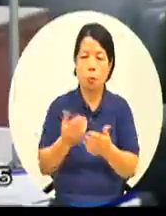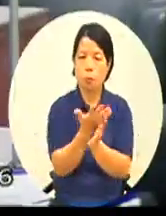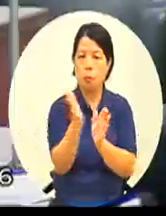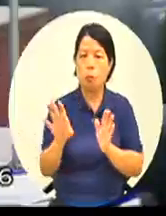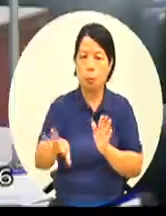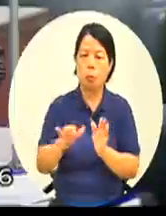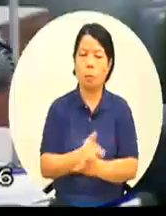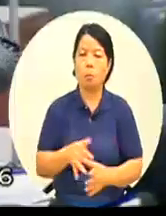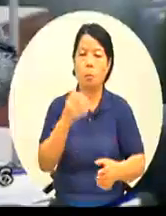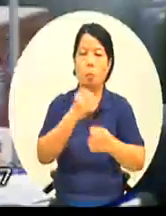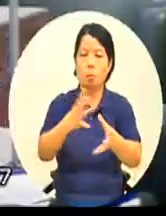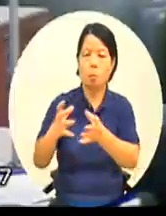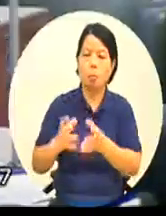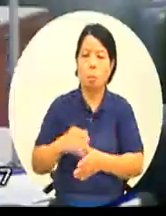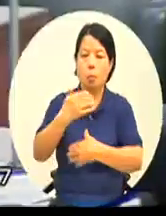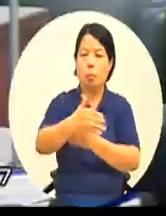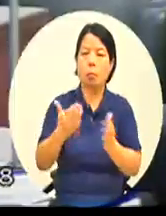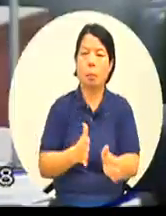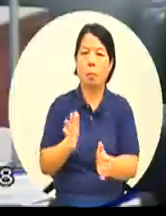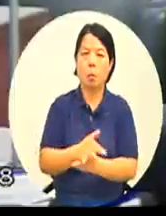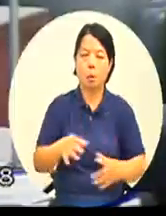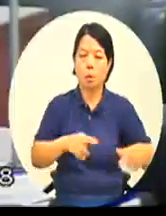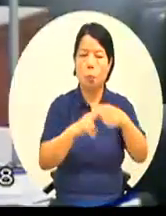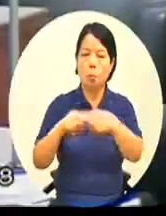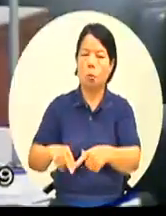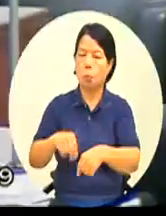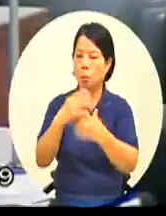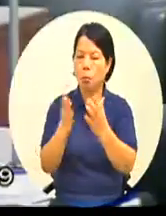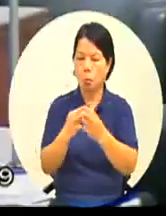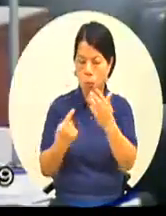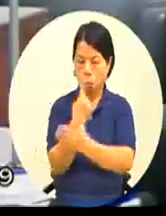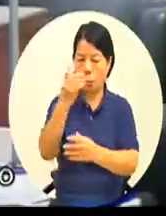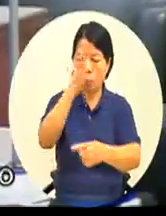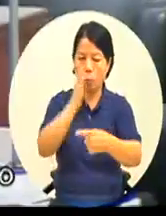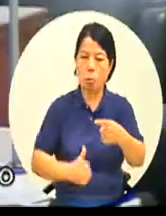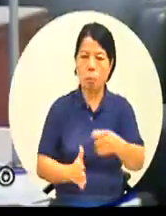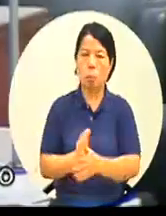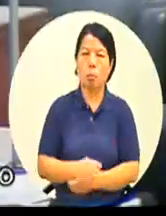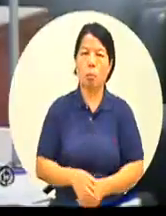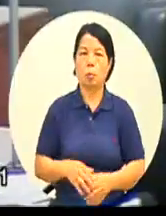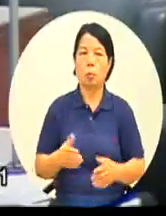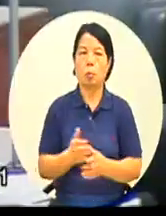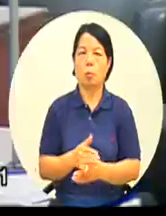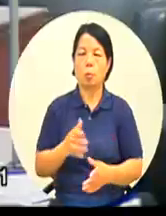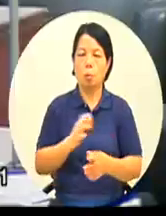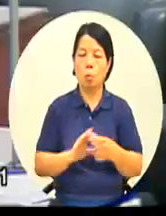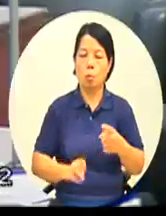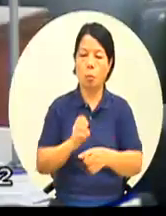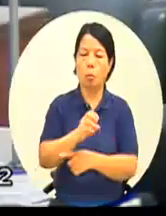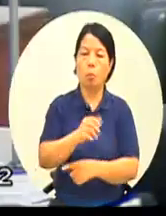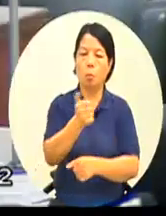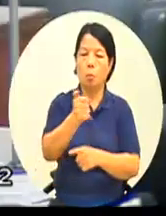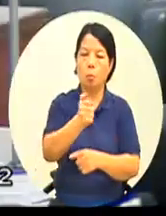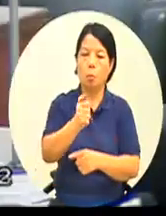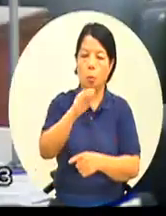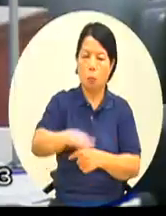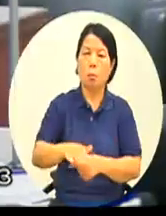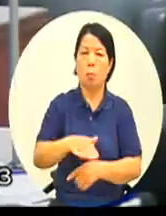种班，我看到我们的媒合率大概都是一半，大概50%左右，大概或者是49%。